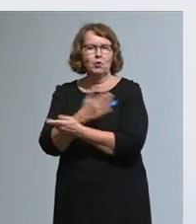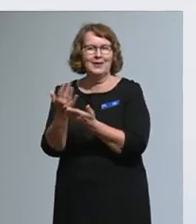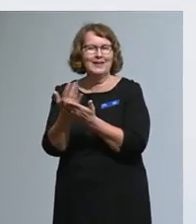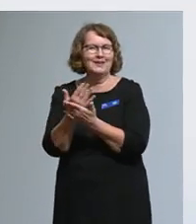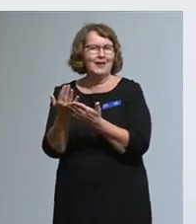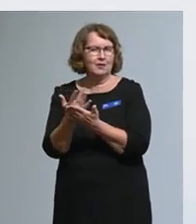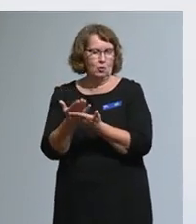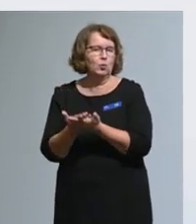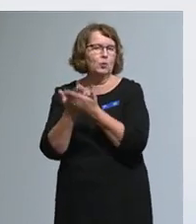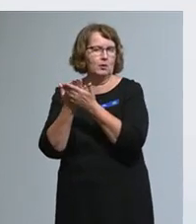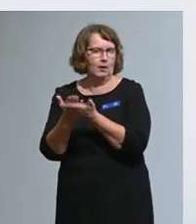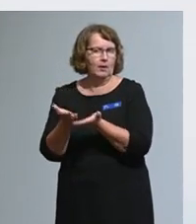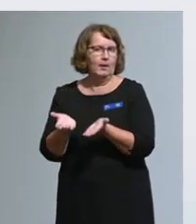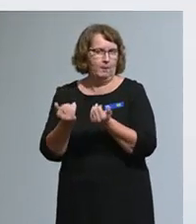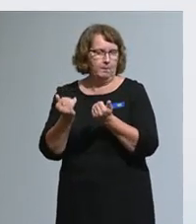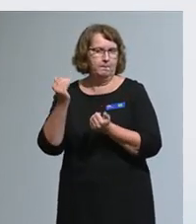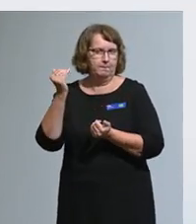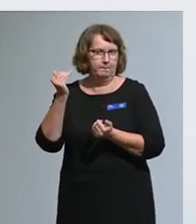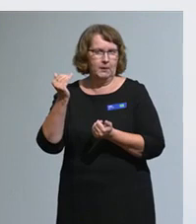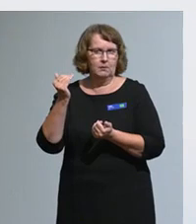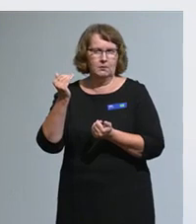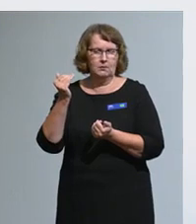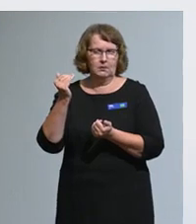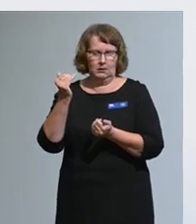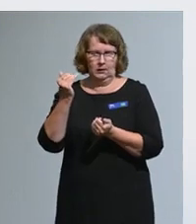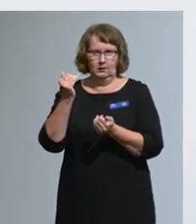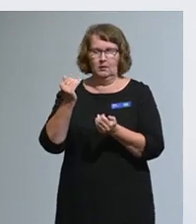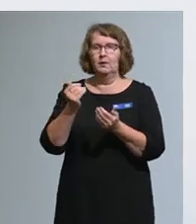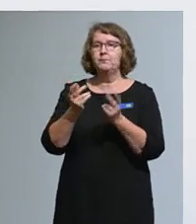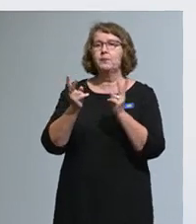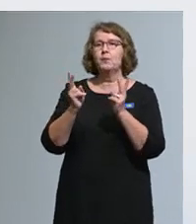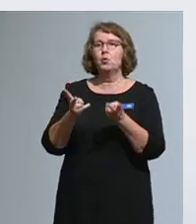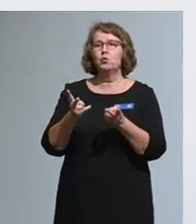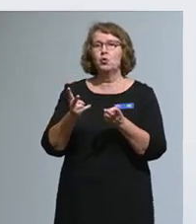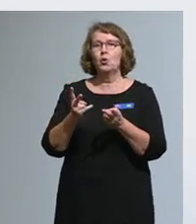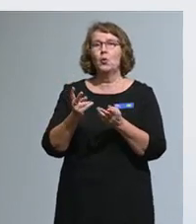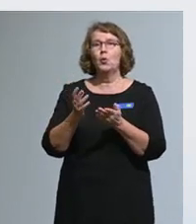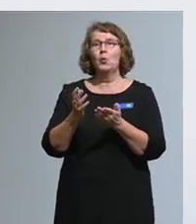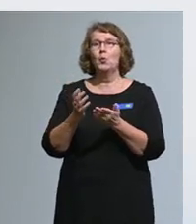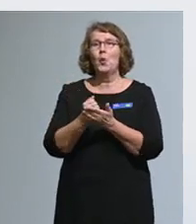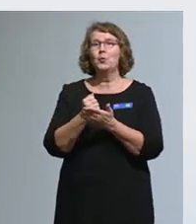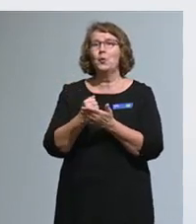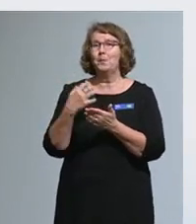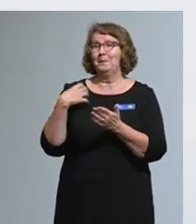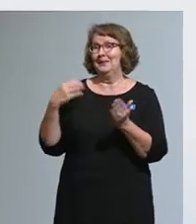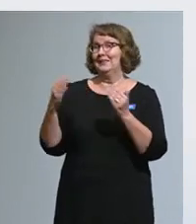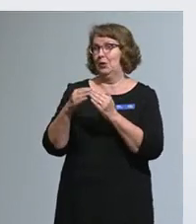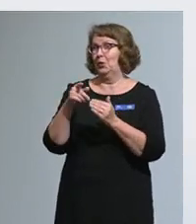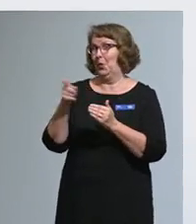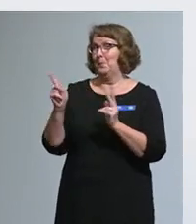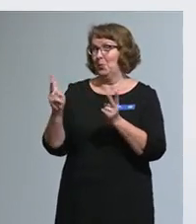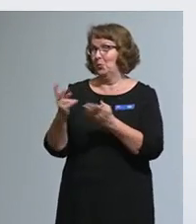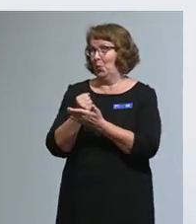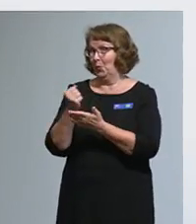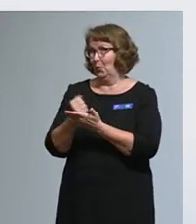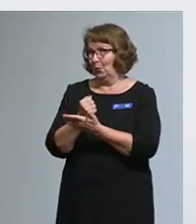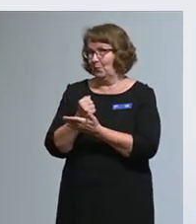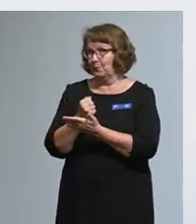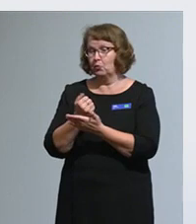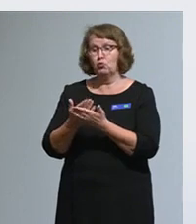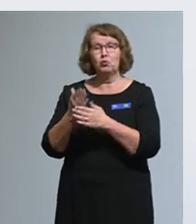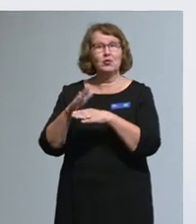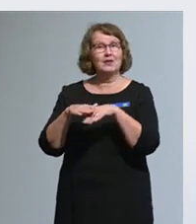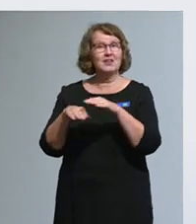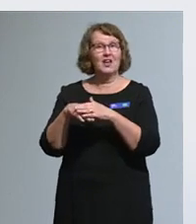digitalisointia, jossa myöskin se hyöty tulee sitten myöskin sinne ministeriöiden päähän, jotka niitä hakemuksia